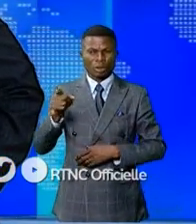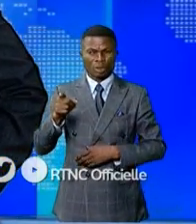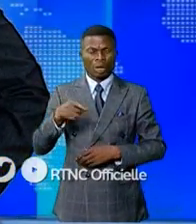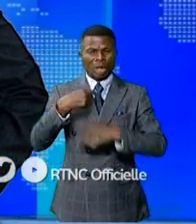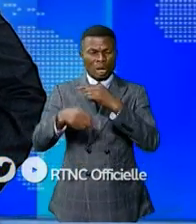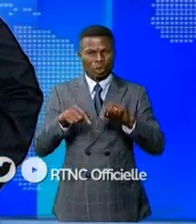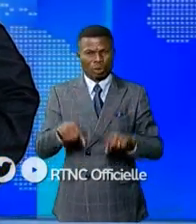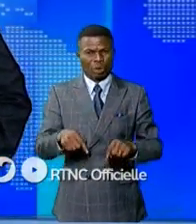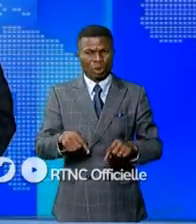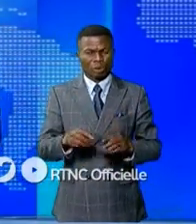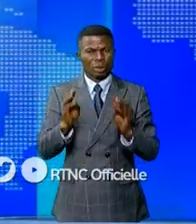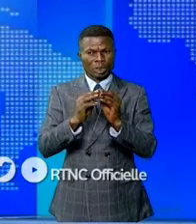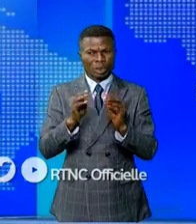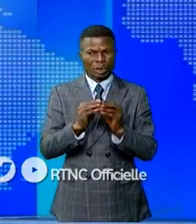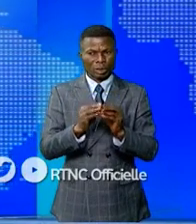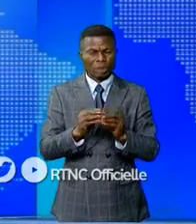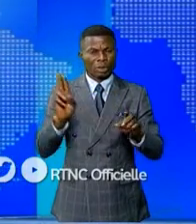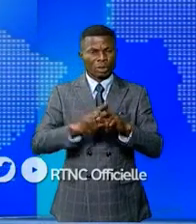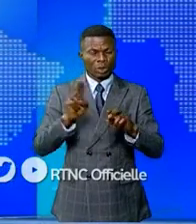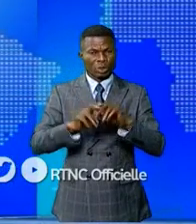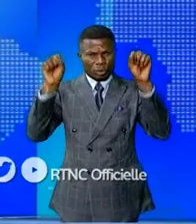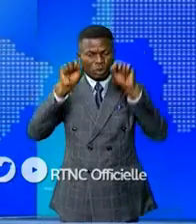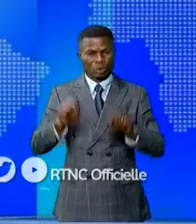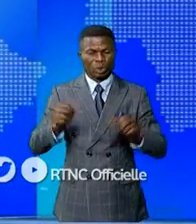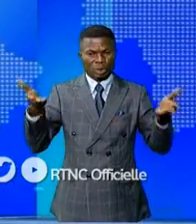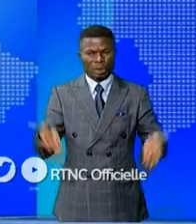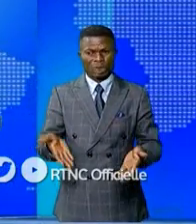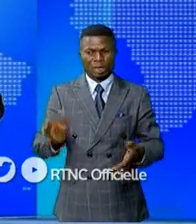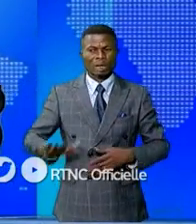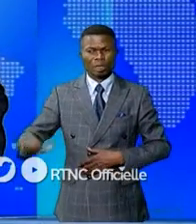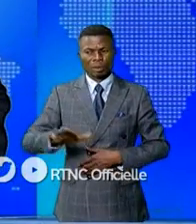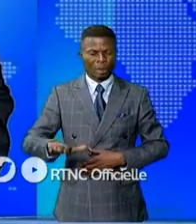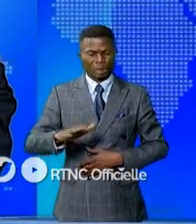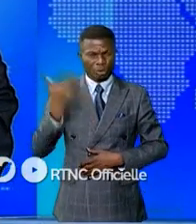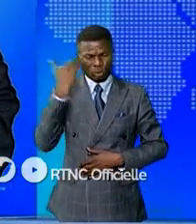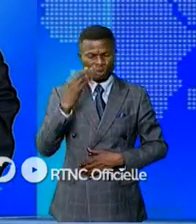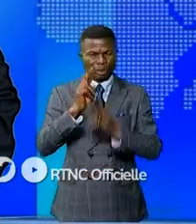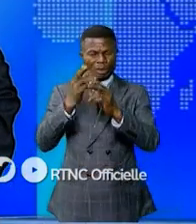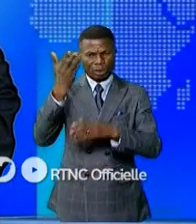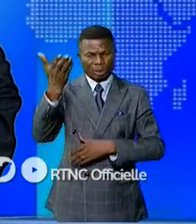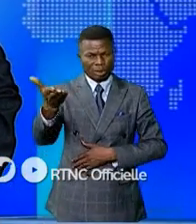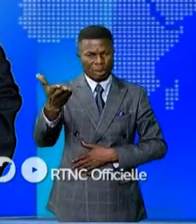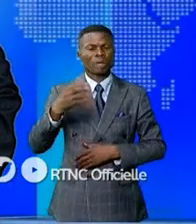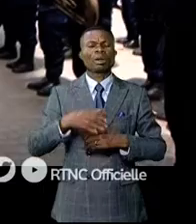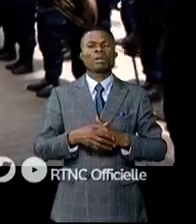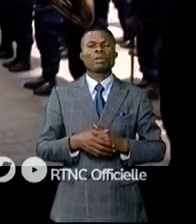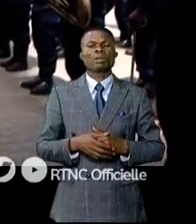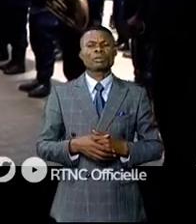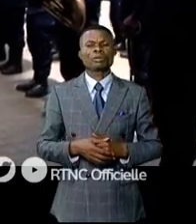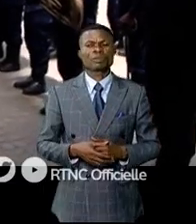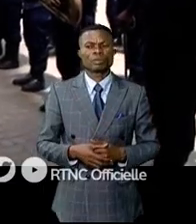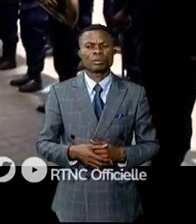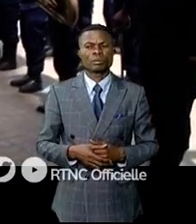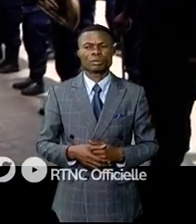ouvert aujourd'hui l'atelier sur l'utilisation de ces systèmes en République démocratique du Congo. Reportage Ricky Nzuzilo et Mayawel.